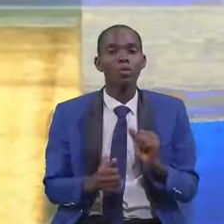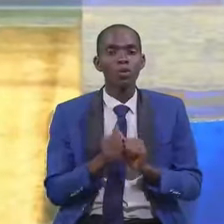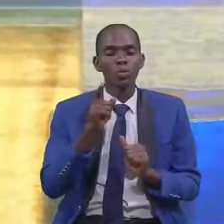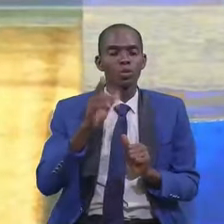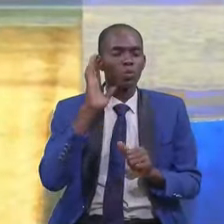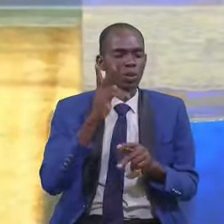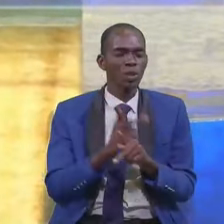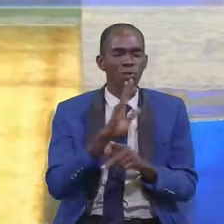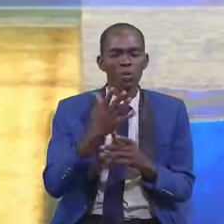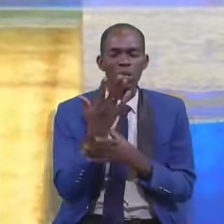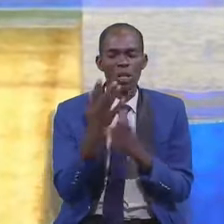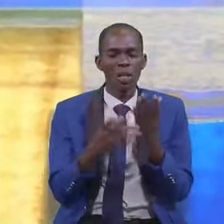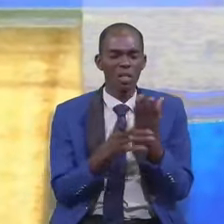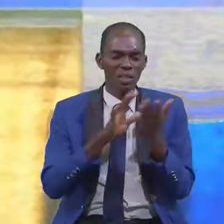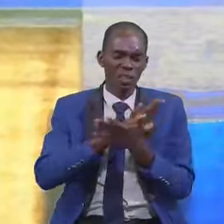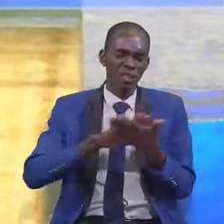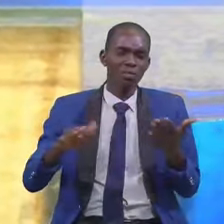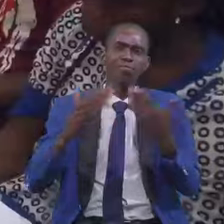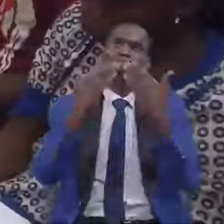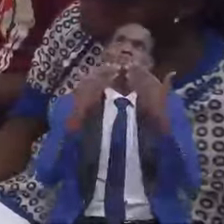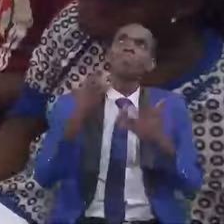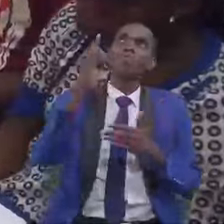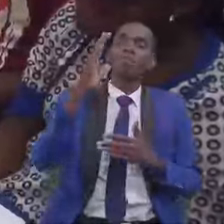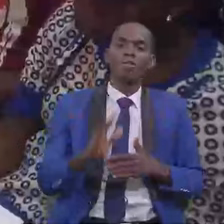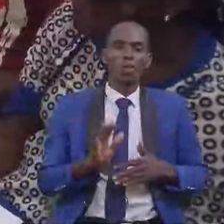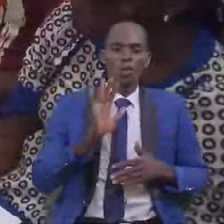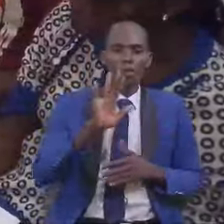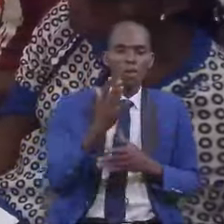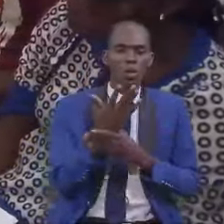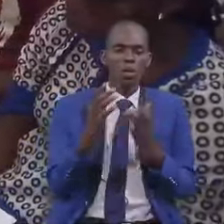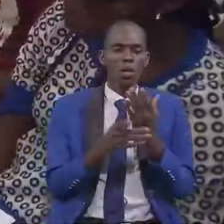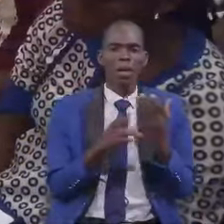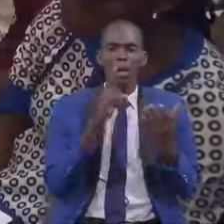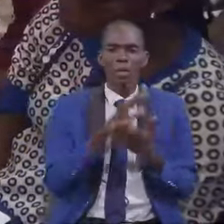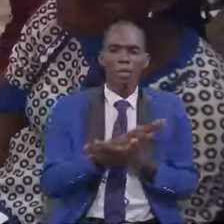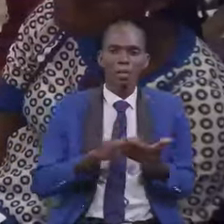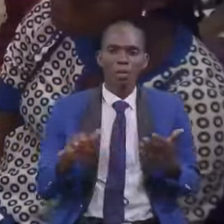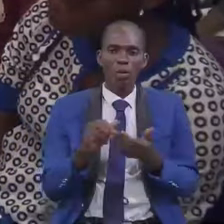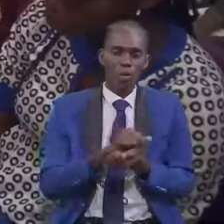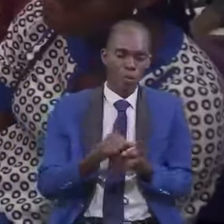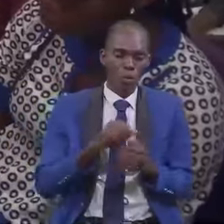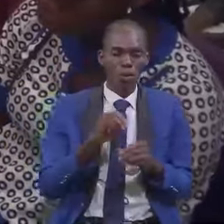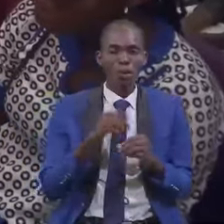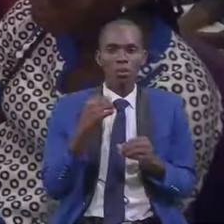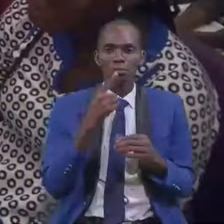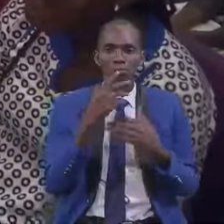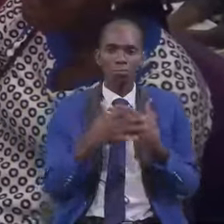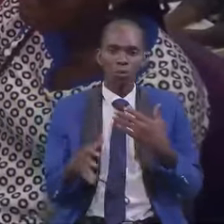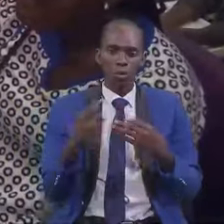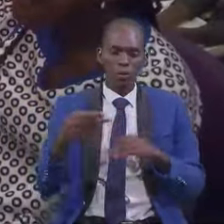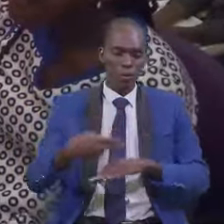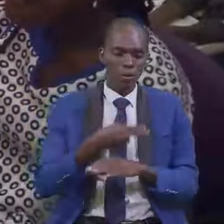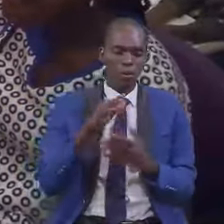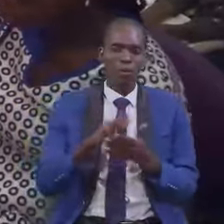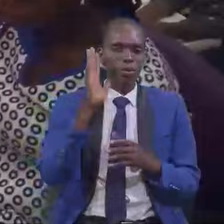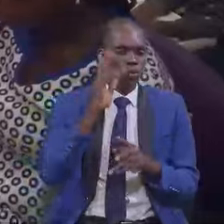merci, vos mains sont pures. Lavez dans le sang de l'agneau, vous gardez tout pur et vous deviendrez de